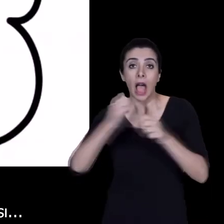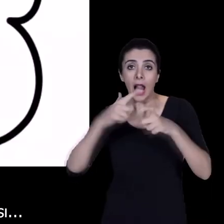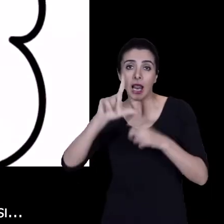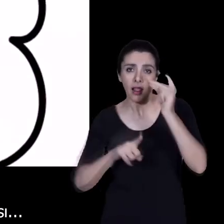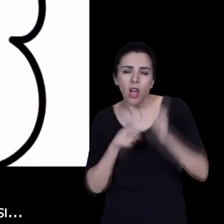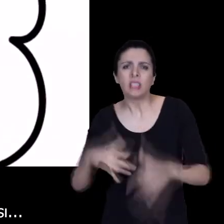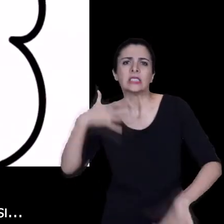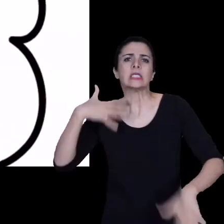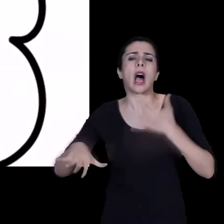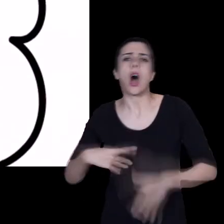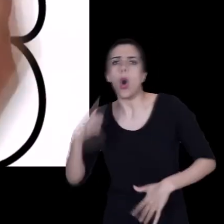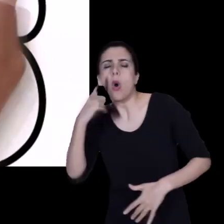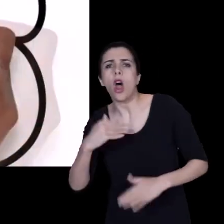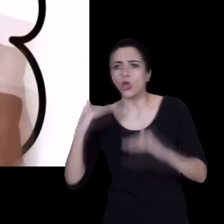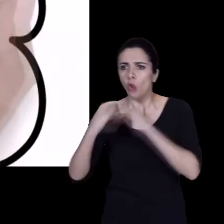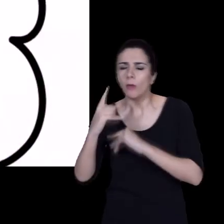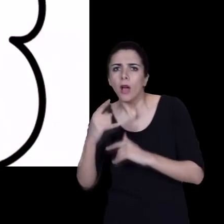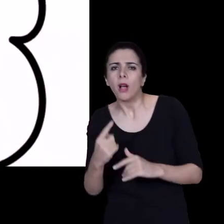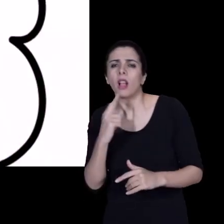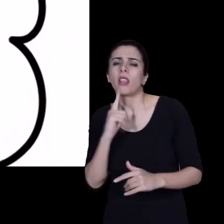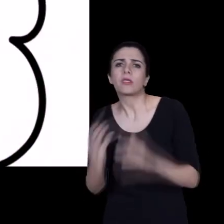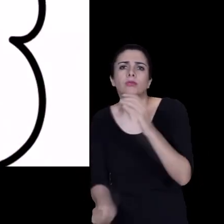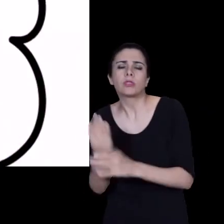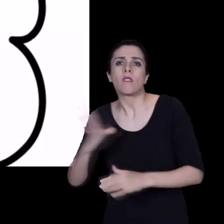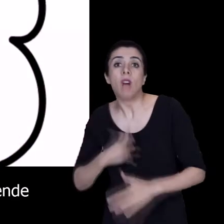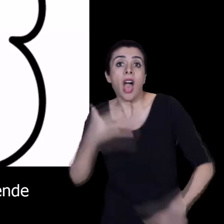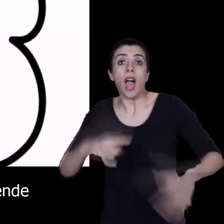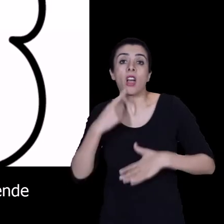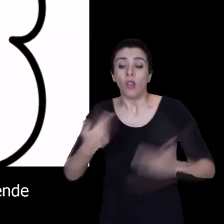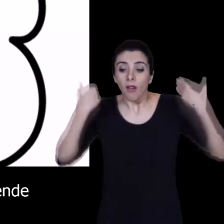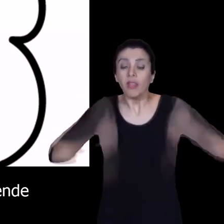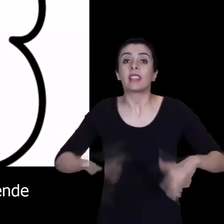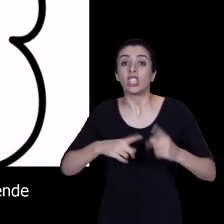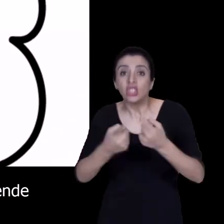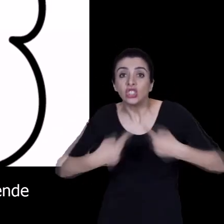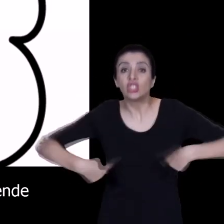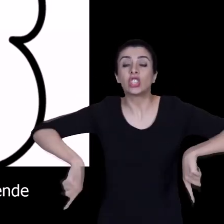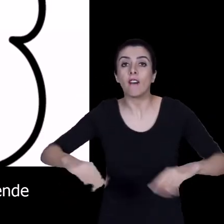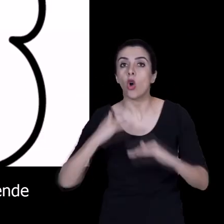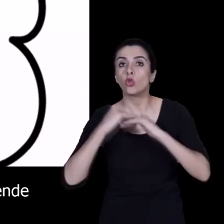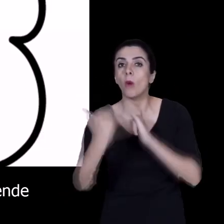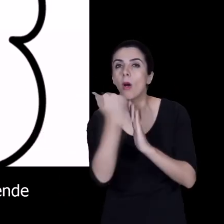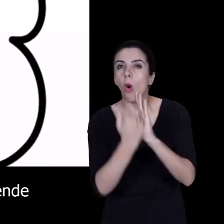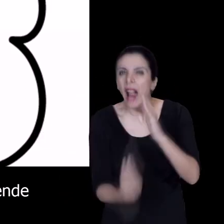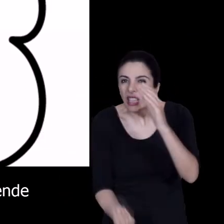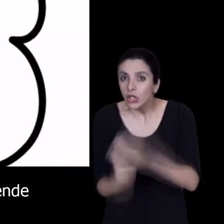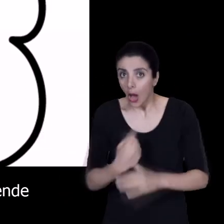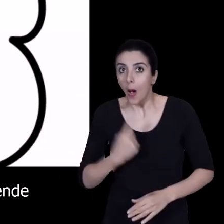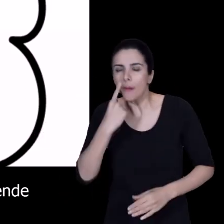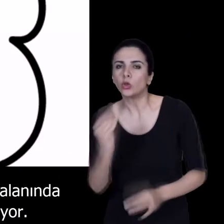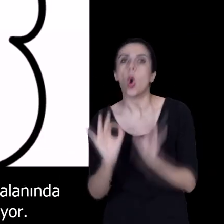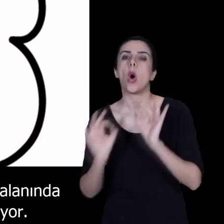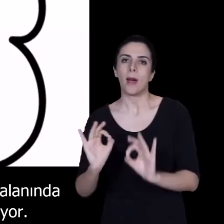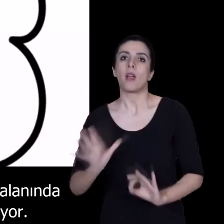sakatlığın toplumsal yönüne vurgu yapması, engeli sakat kişinin bedeninde değil, onu çevreleyen toplumsal düzende araması